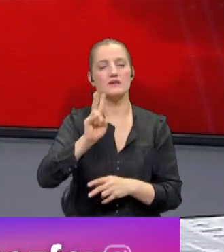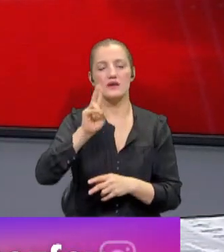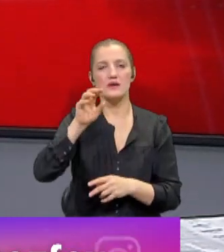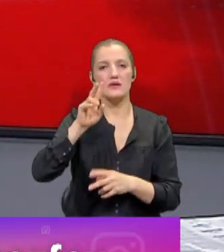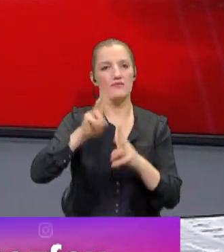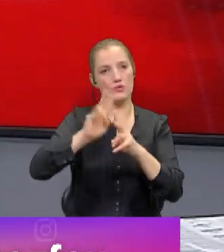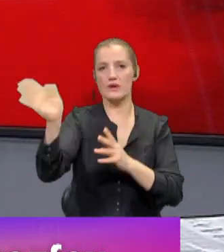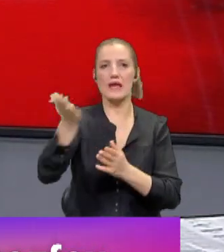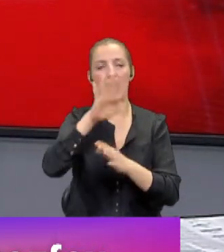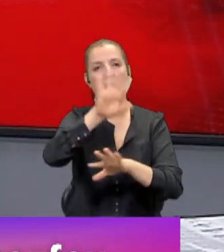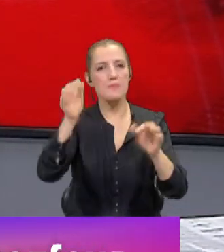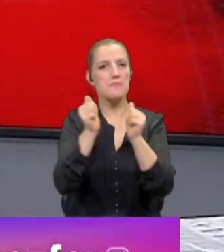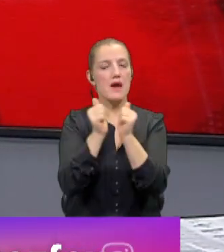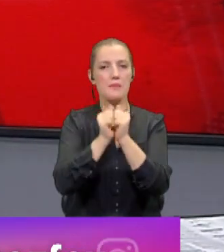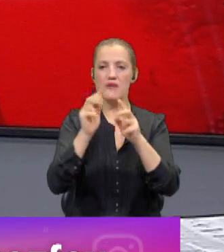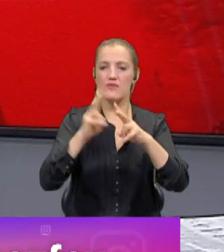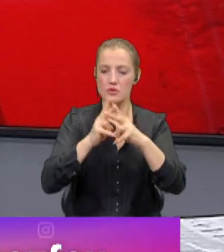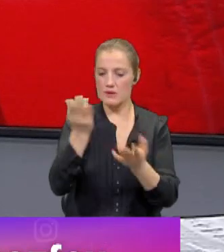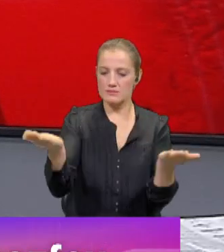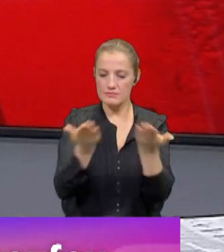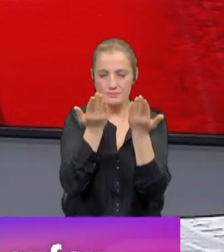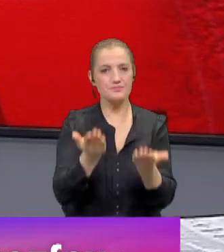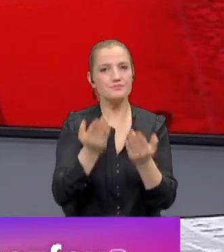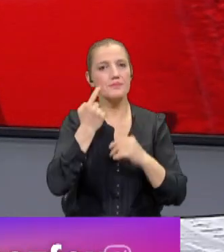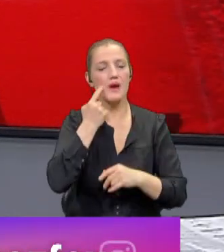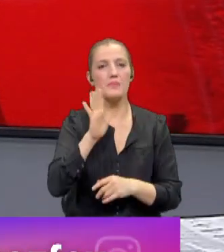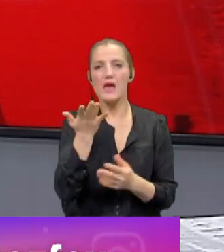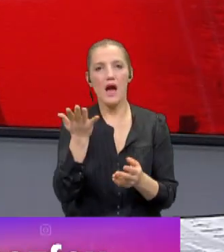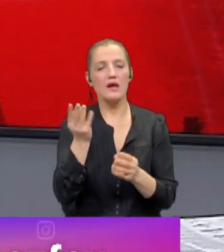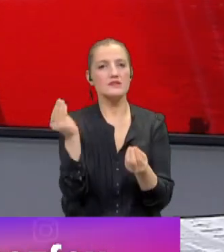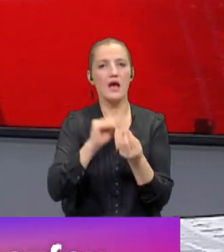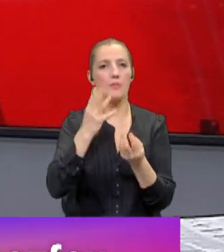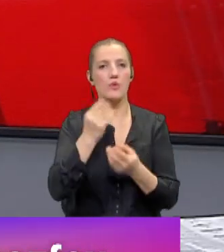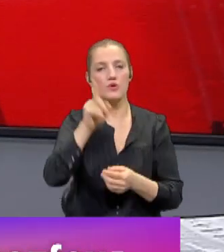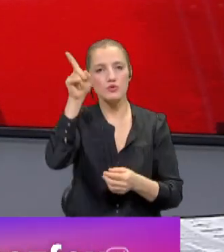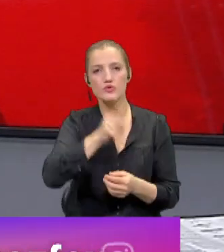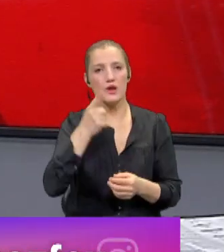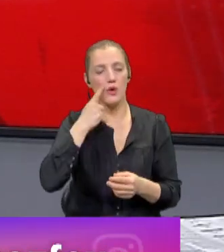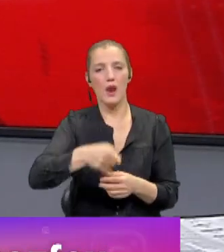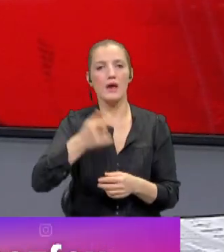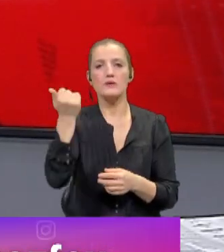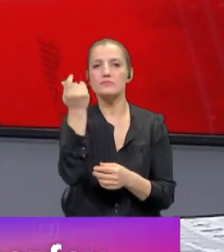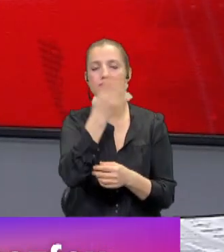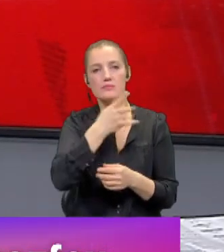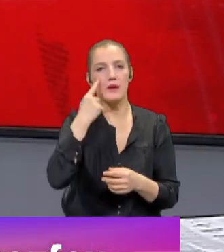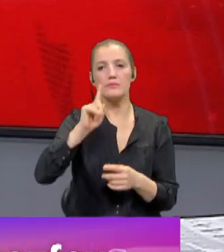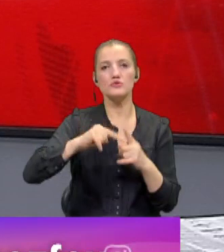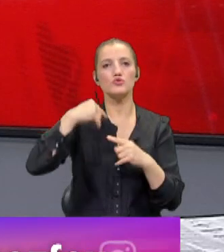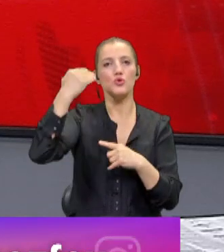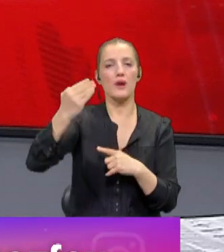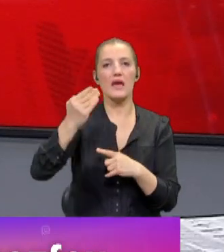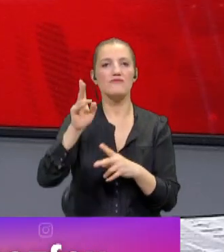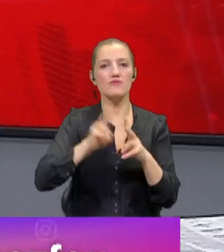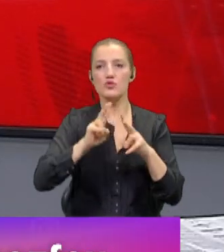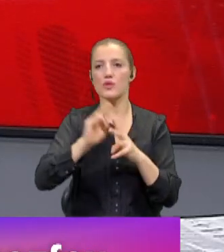faturasını getirsin hep beraber şöyle faturalar önümüze koyalım ne kadar zam yapılmış rakamlara baktığımızda bir sonraki Fatura